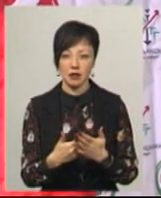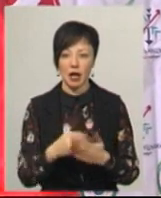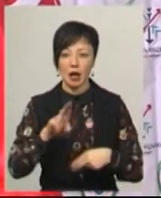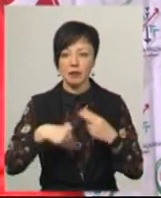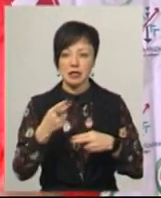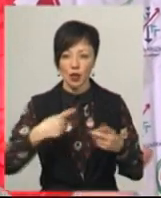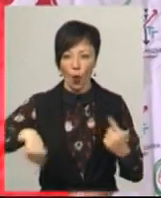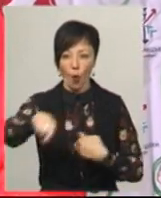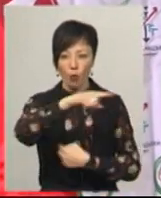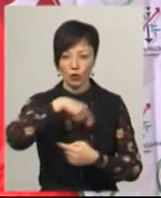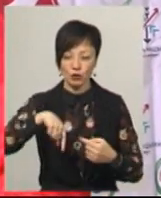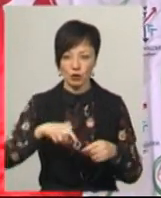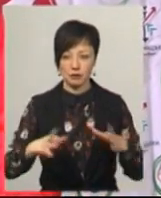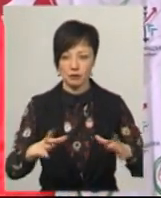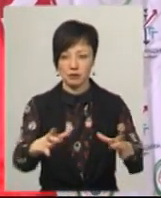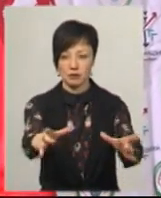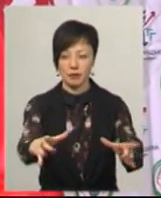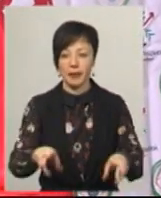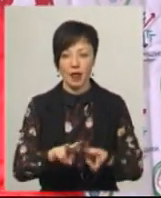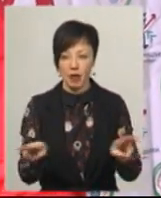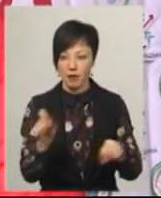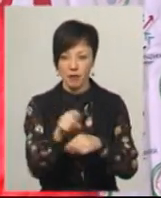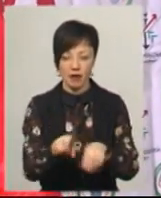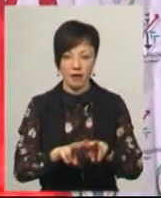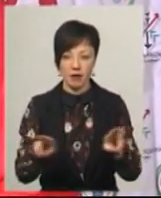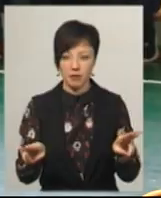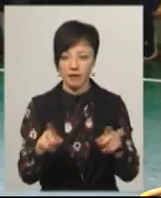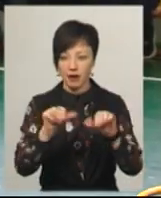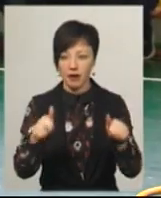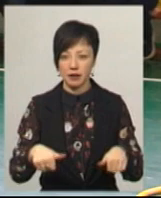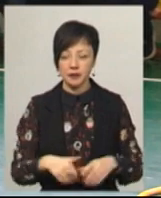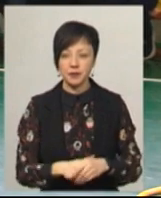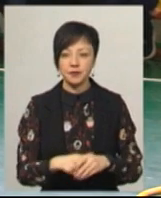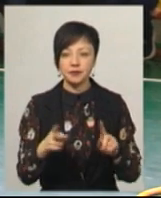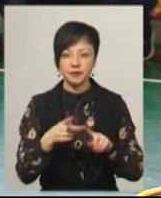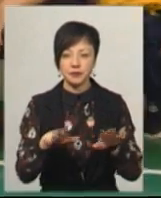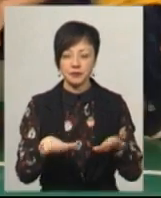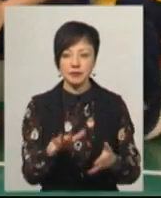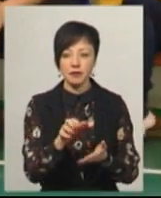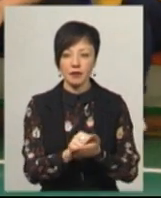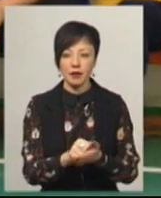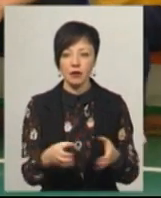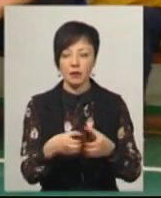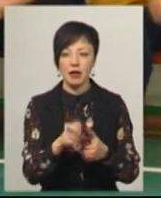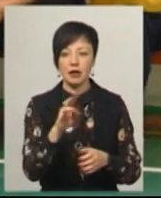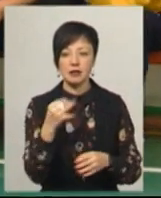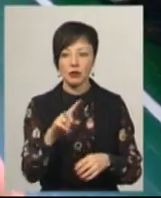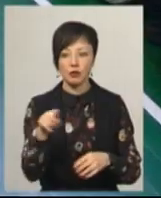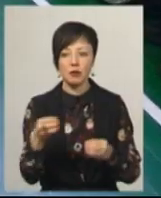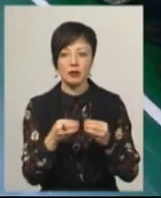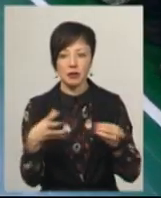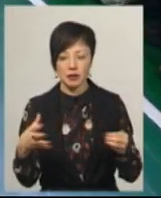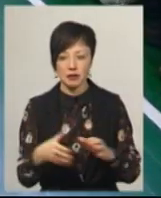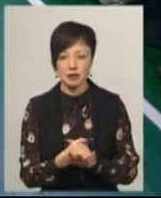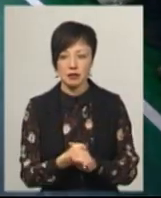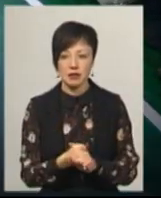гімнастичні обручі. Та сама вправа, так само вона виглядає. Друге місце здобуває команда ліцею номер 15.